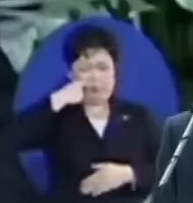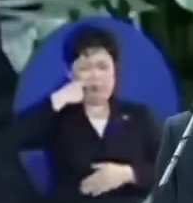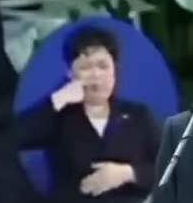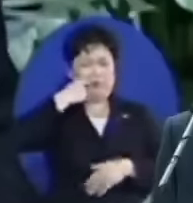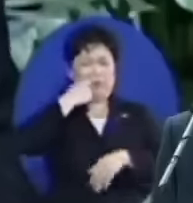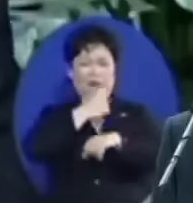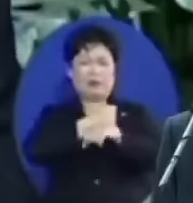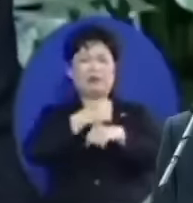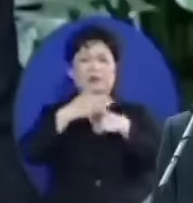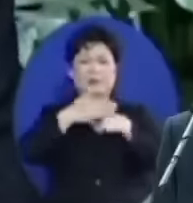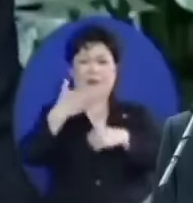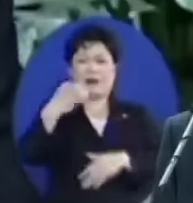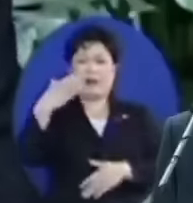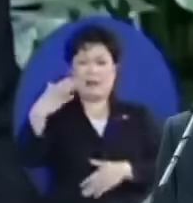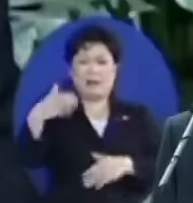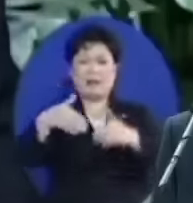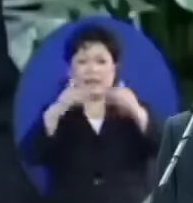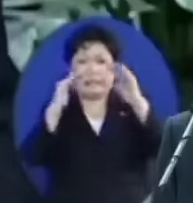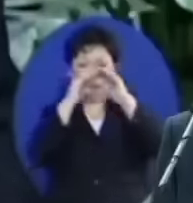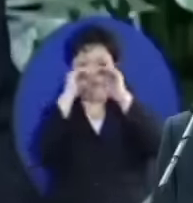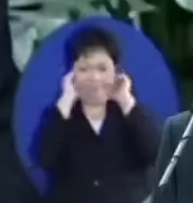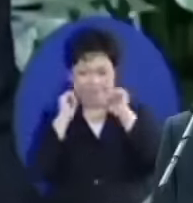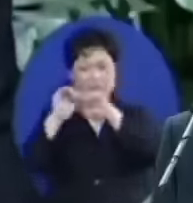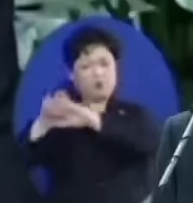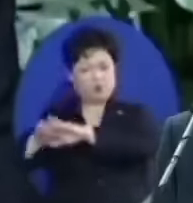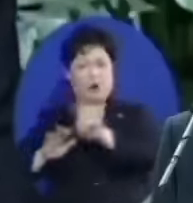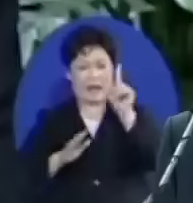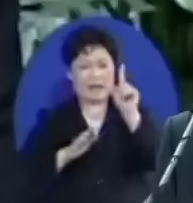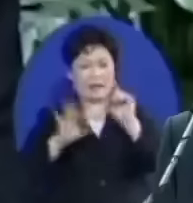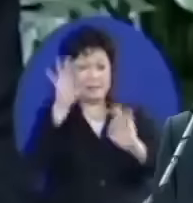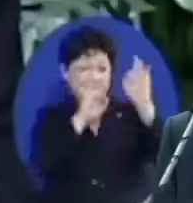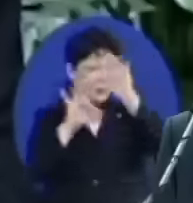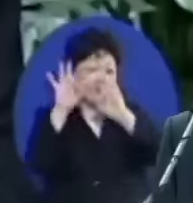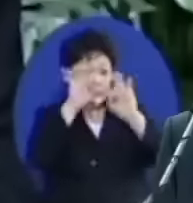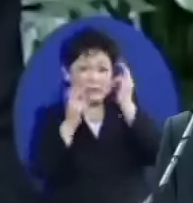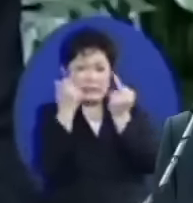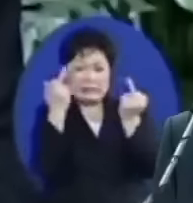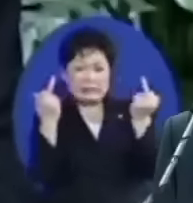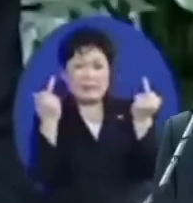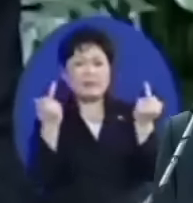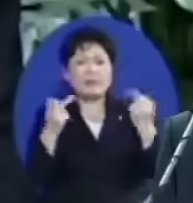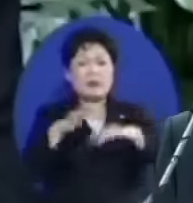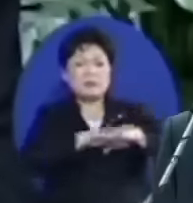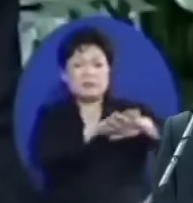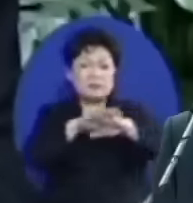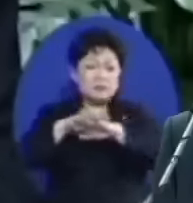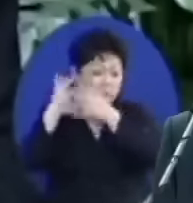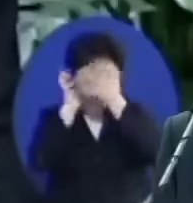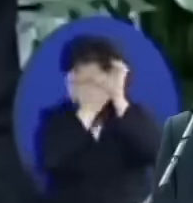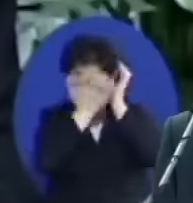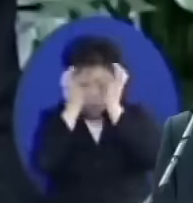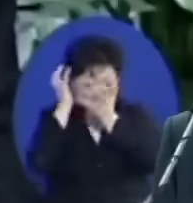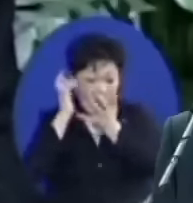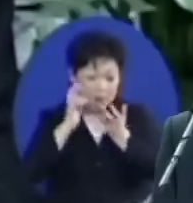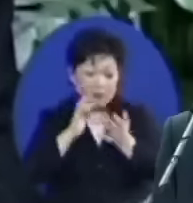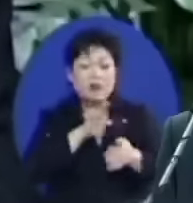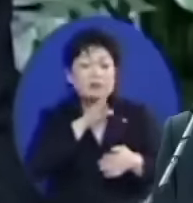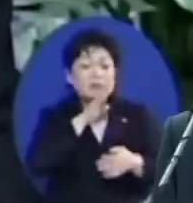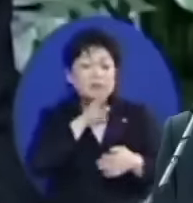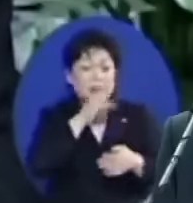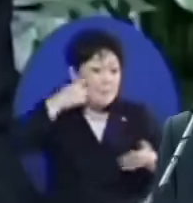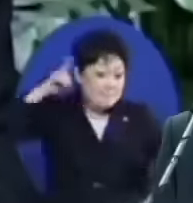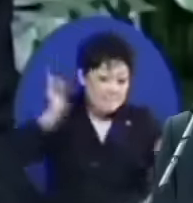것입니다. 아흔아홉 마리 우리의 신이 그대로 두고 한 마리를 찾아 산과 들로 헤매다가 찾으면 그를 목에